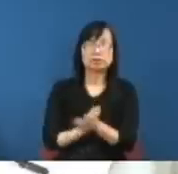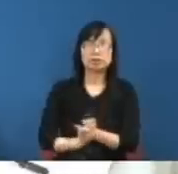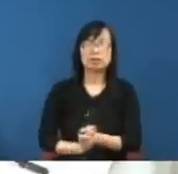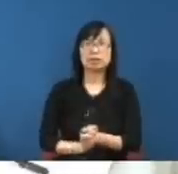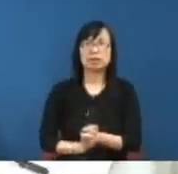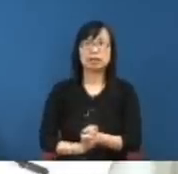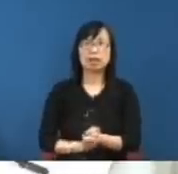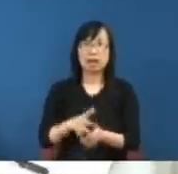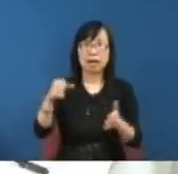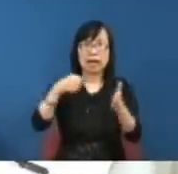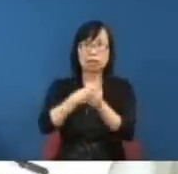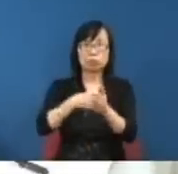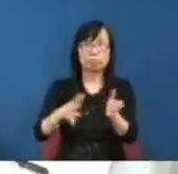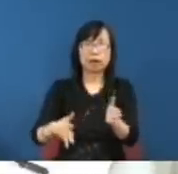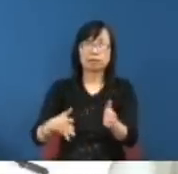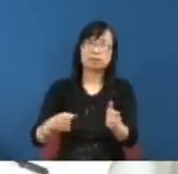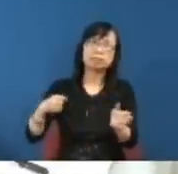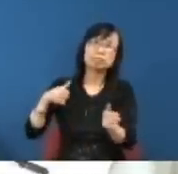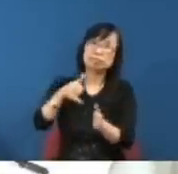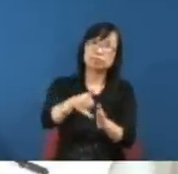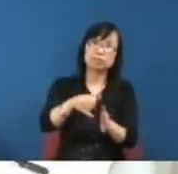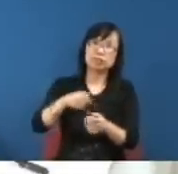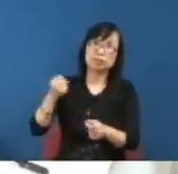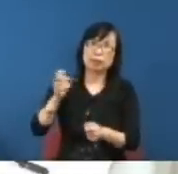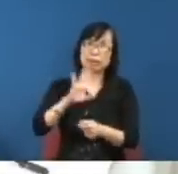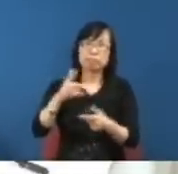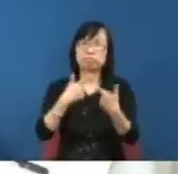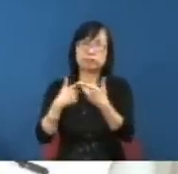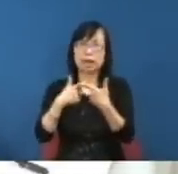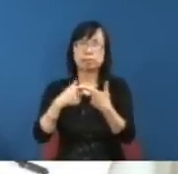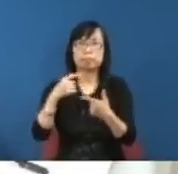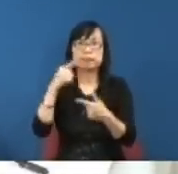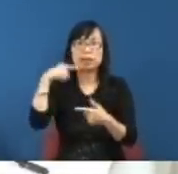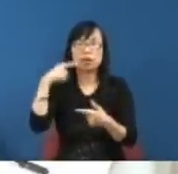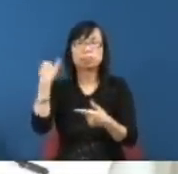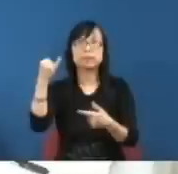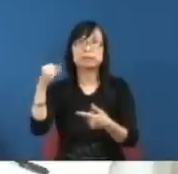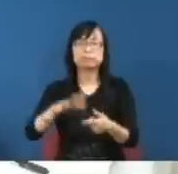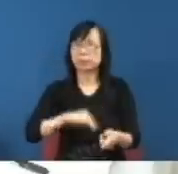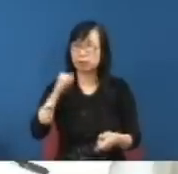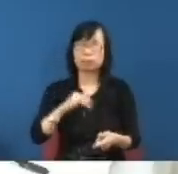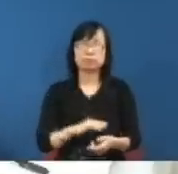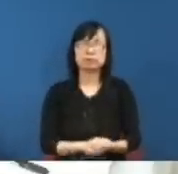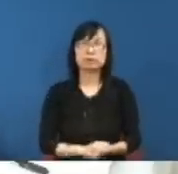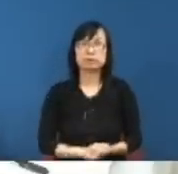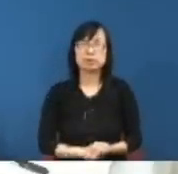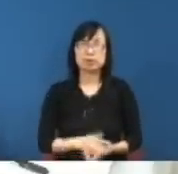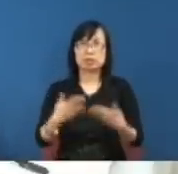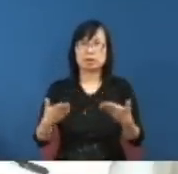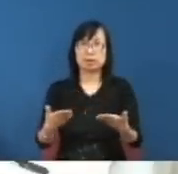衝入？因為古巴係支持格蘭納特嘅，但係古巴國力唔夠美國打。咁而為咗要圍